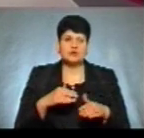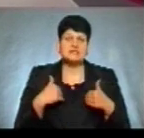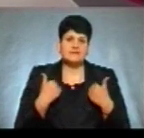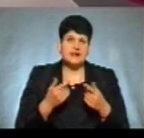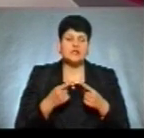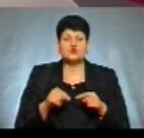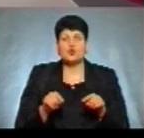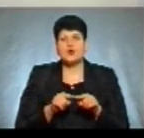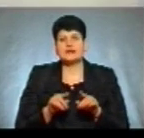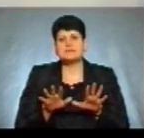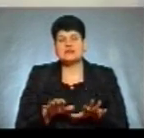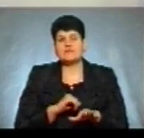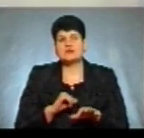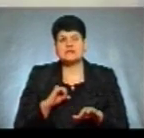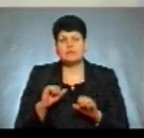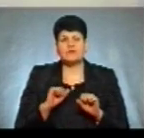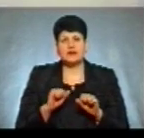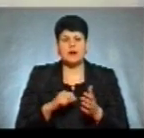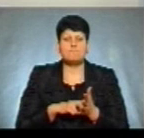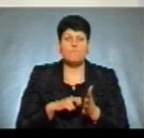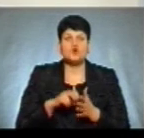органи місцевого самоврядування, поштарки,